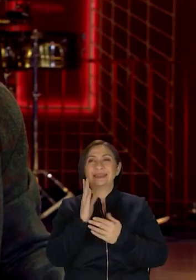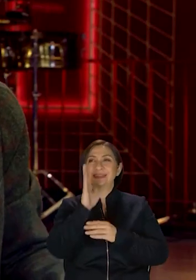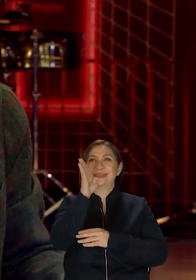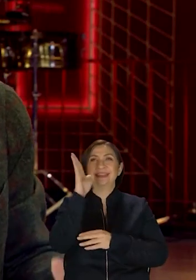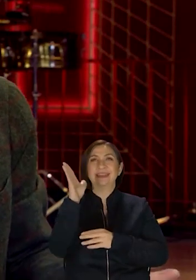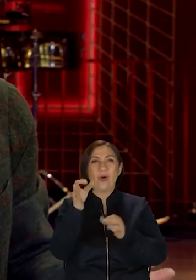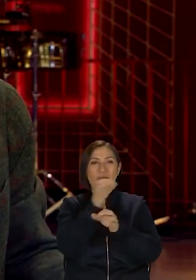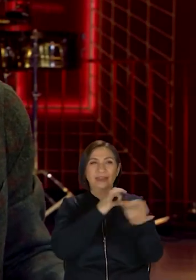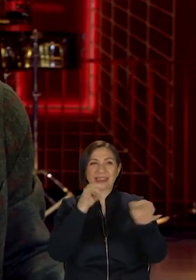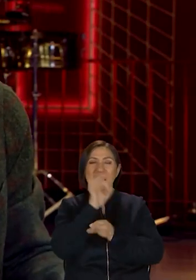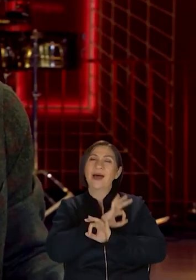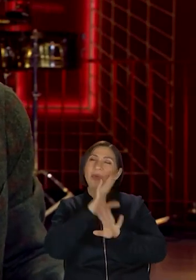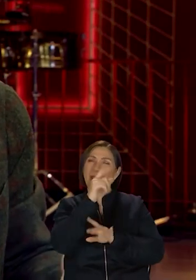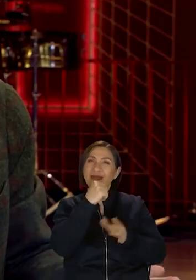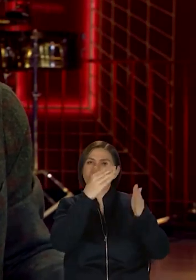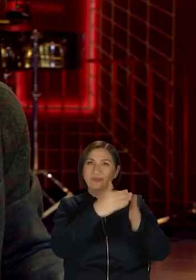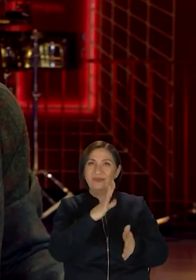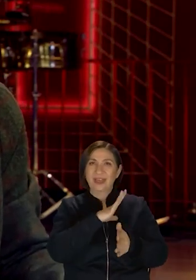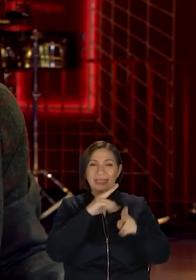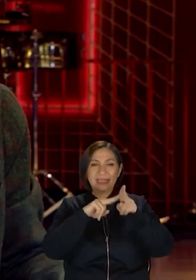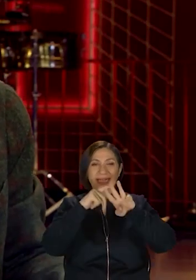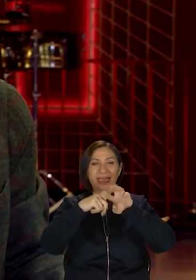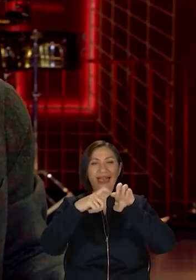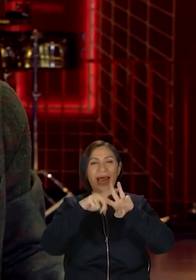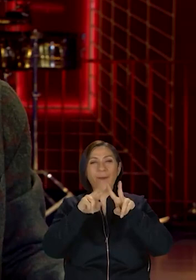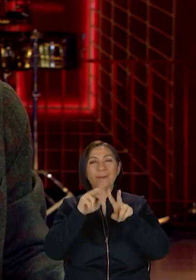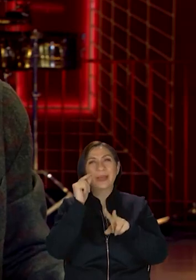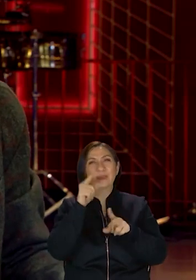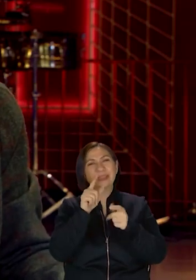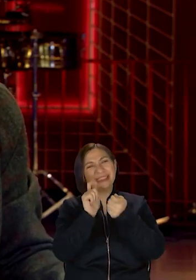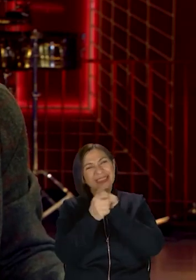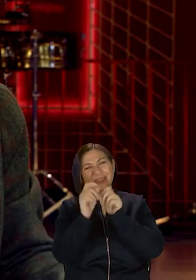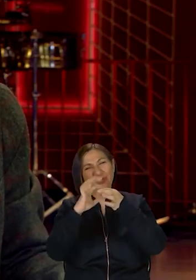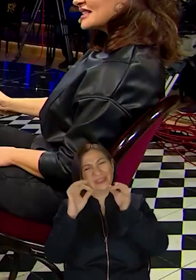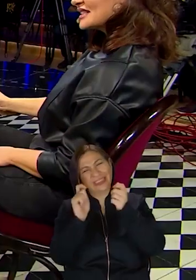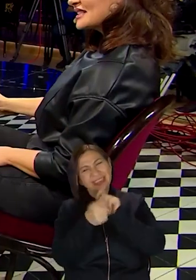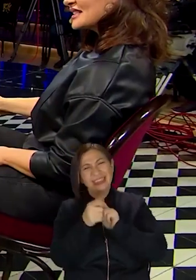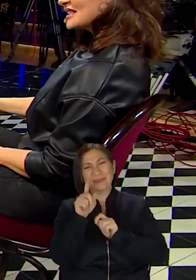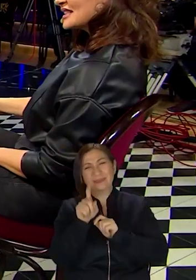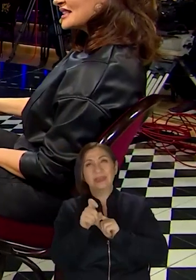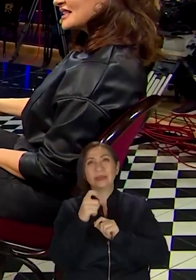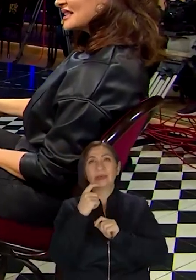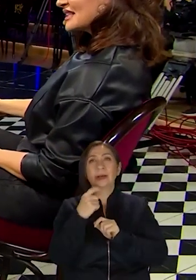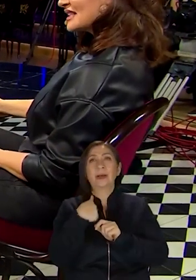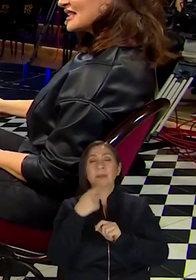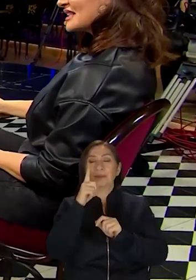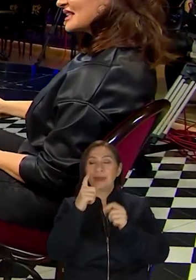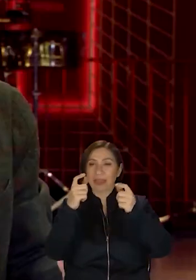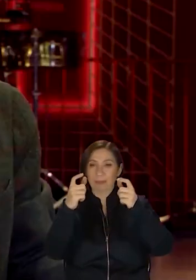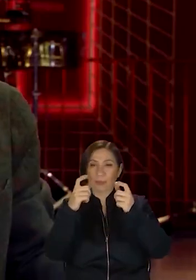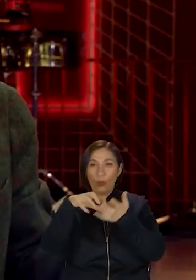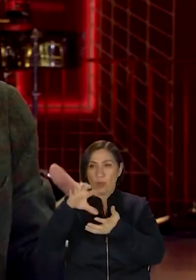turnemizi düzenleyen harikulade bir adam var, Kerem Bey. Dedi ki ya bunu dedi acaba başka bir şey mi söylesek dedi. Şöyle bir sahne var